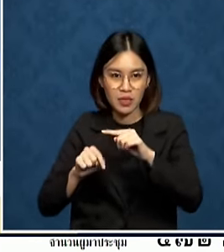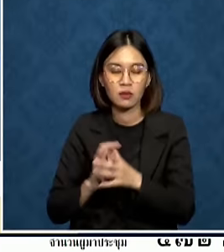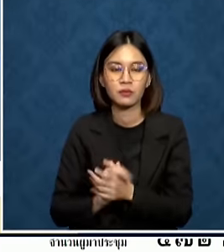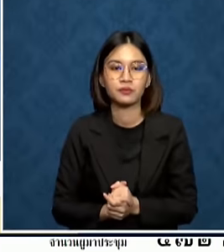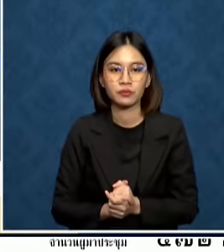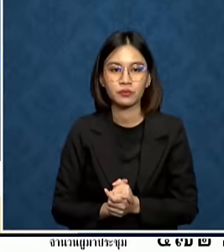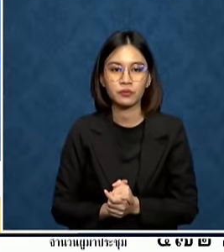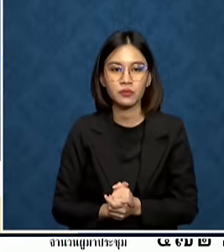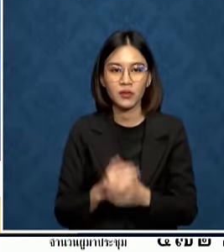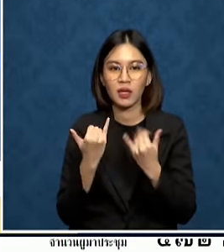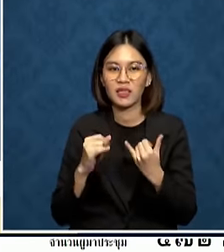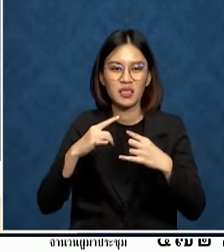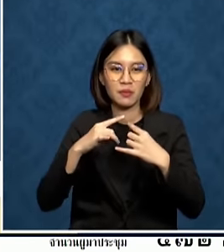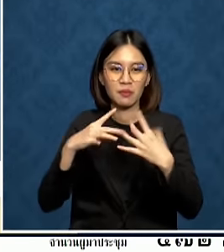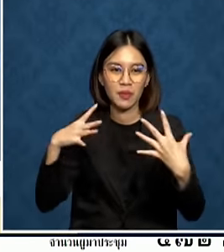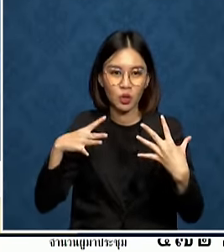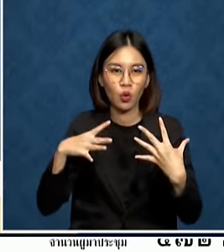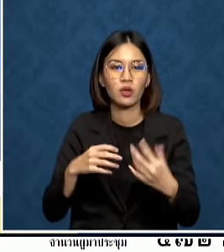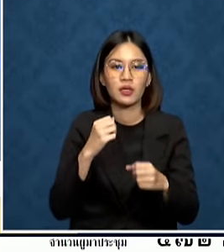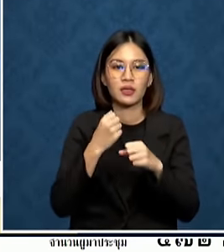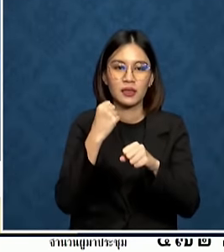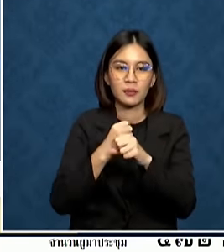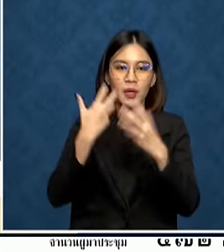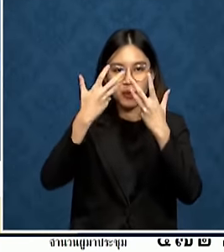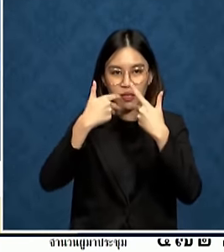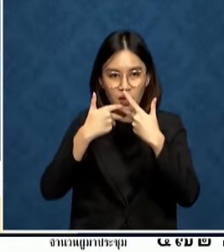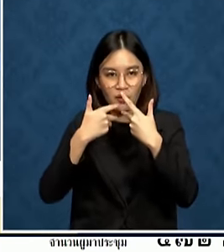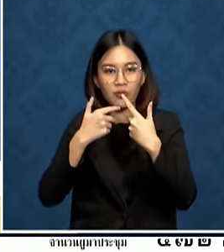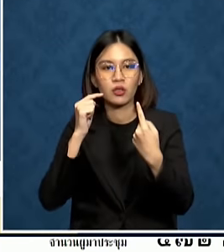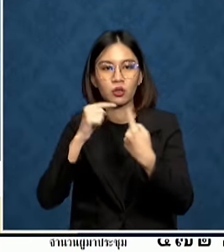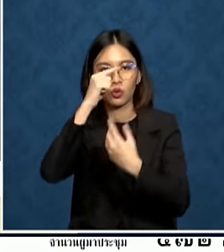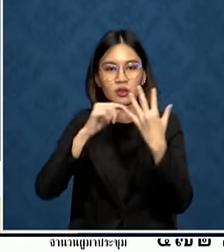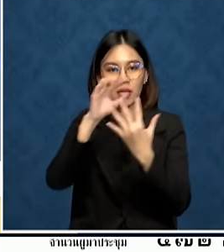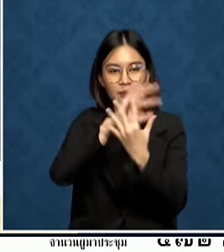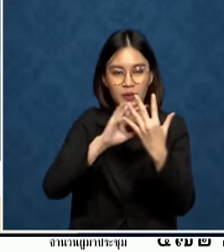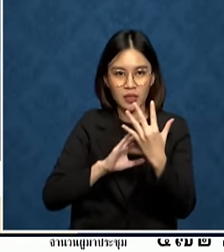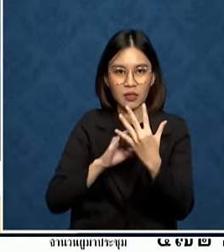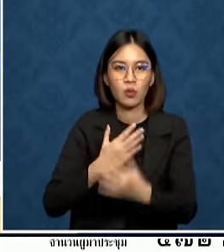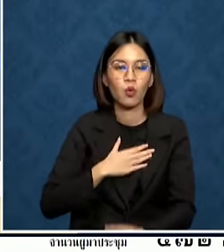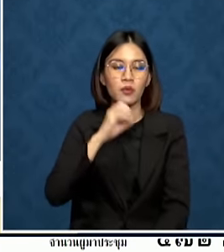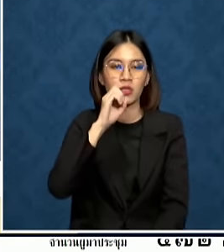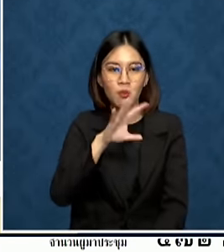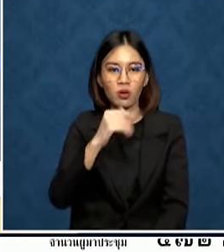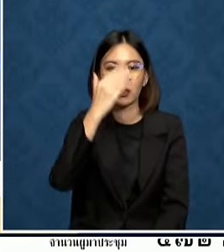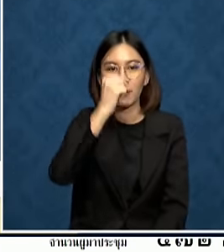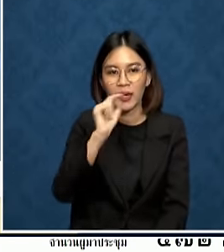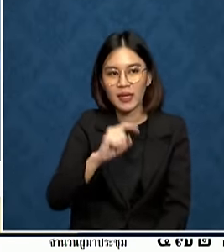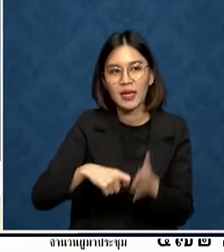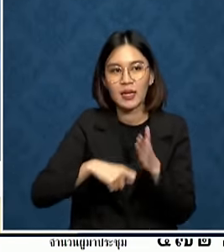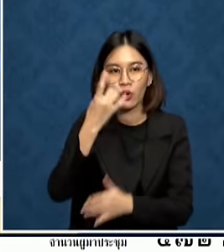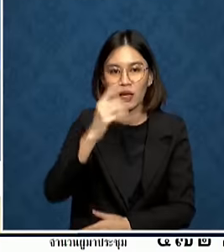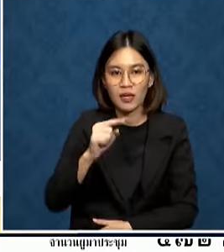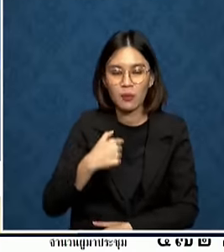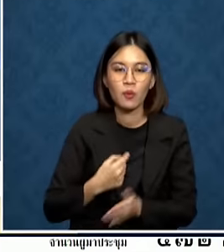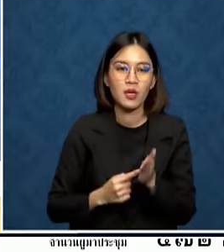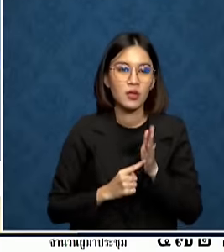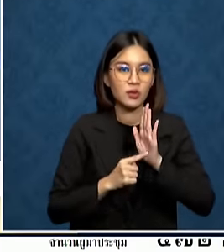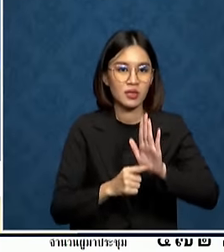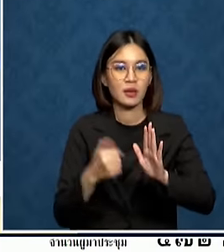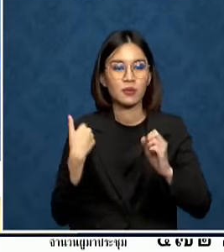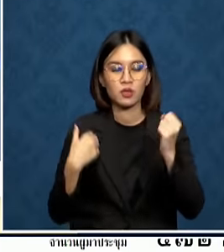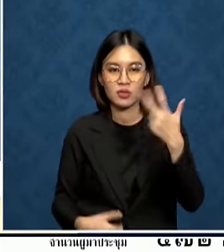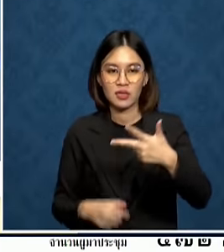ต้องบอกว่าแบบนี้ไม่ตอบโจทย์การสร้างอุตสาหกรรม AIให้ประเทศเมื่อเทียบกับที่ควรจะเป็นเดี๋ยวผมจะบอกว่าทำไมผมมีข้อเสนออย่างน้อย 3ข้อนะ